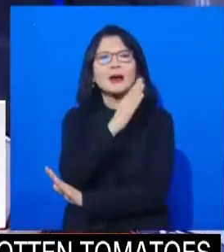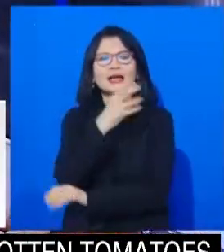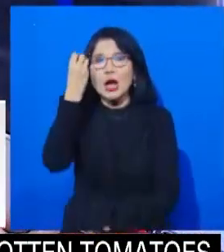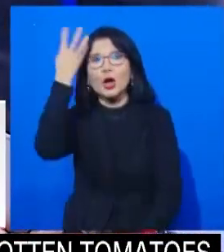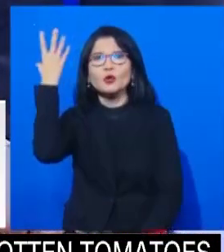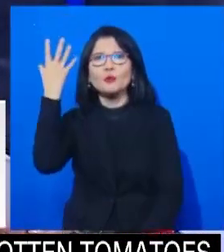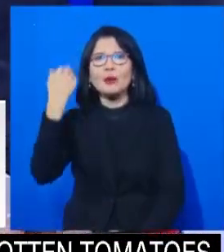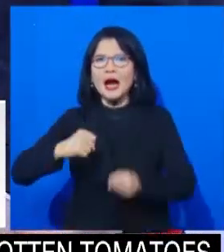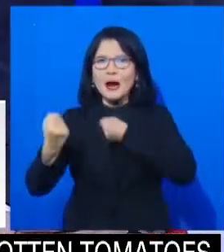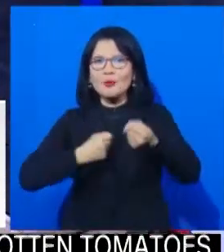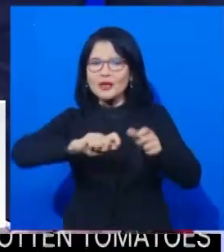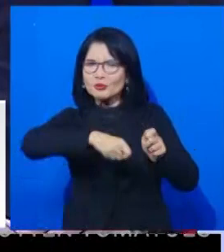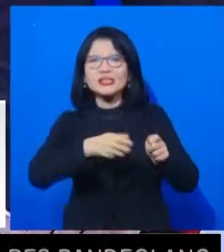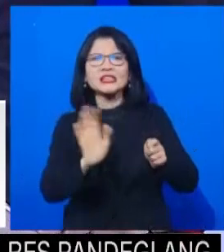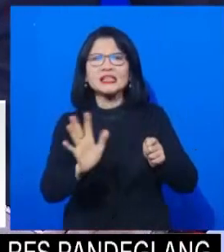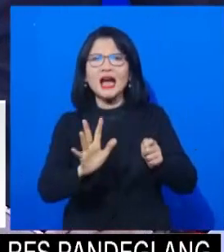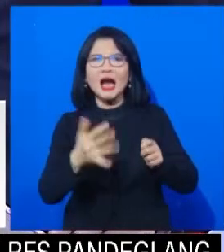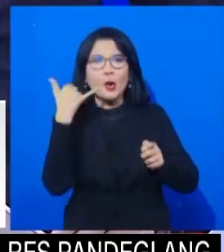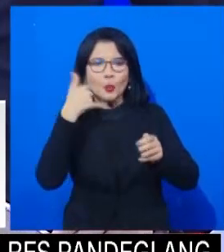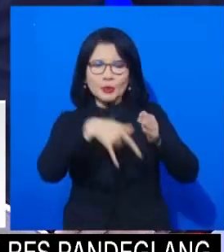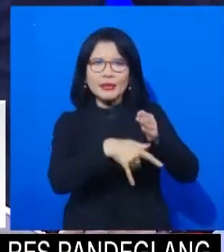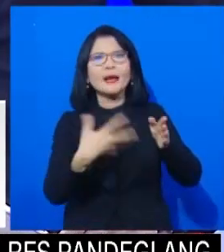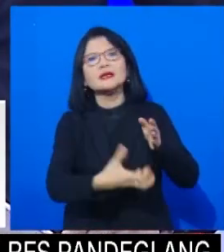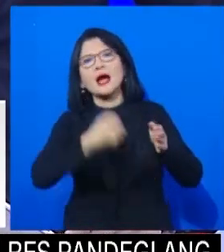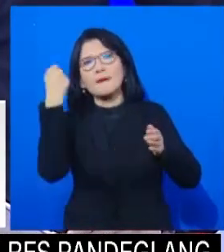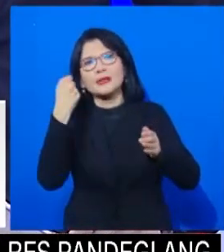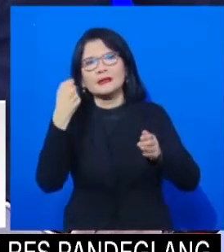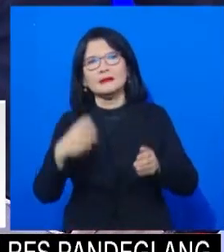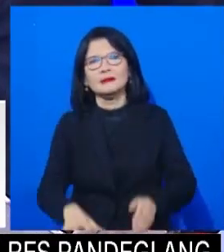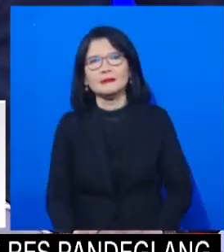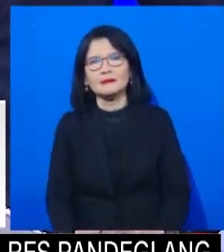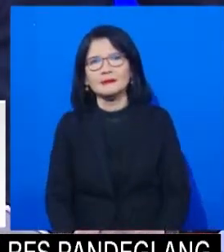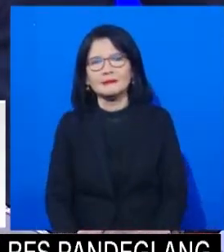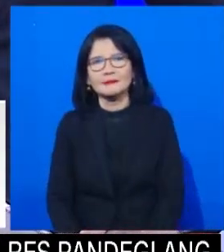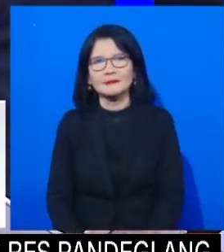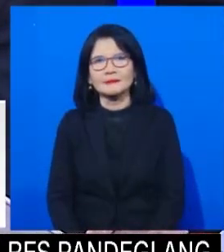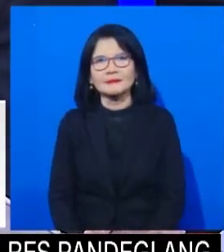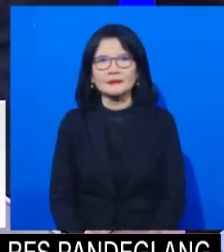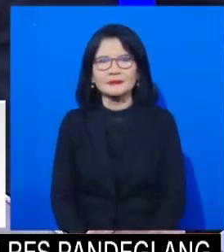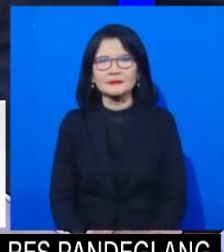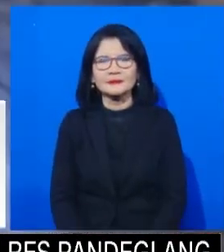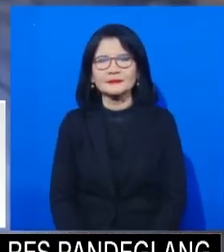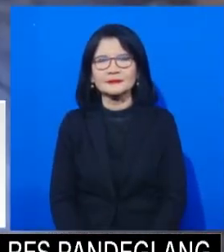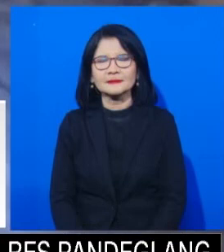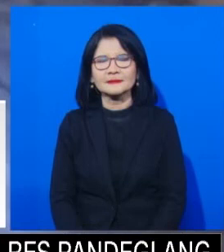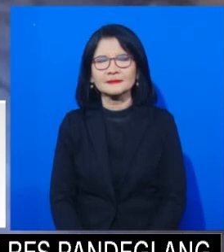Mengunci pintu mobil ponsel milik warga yang tertinggal di dalam mobil di gasak pencuri